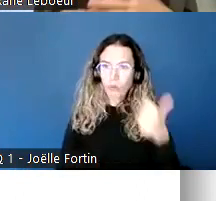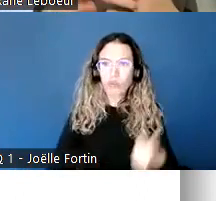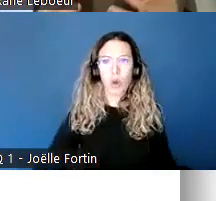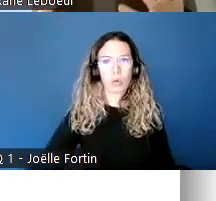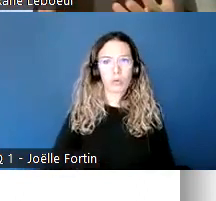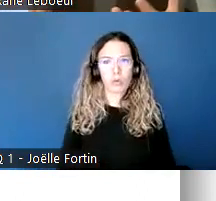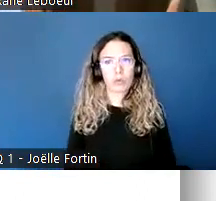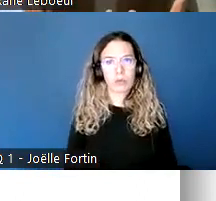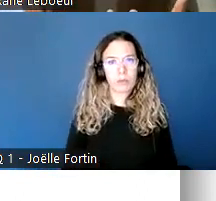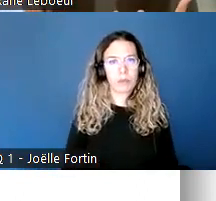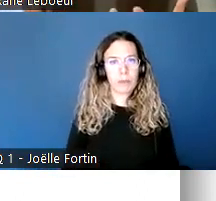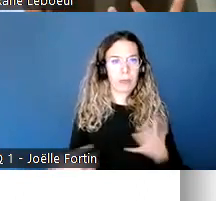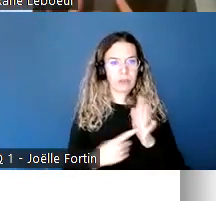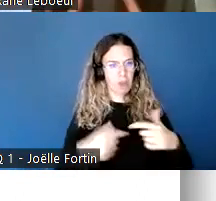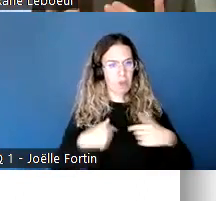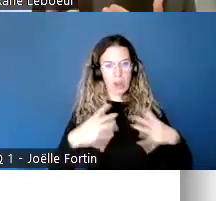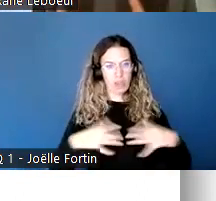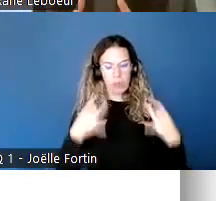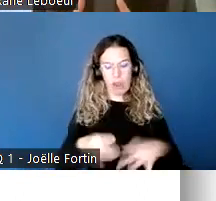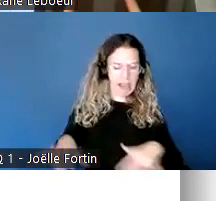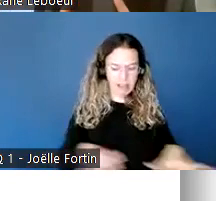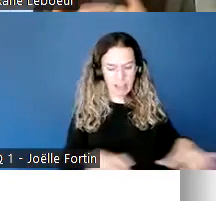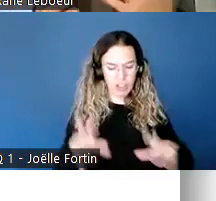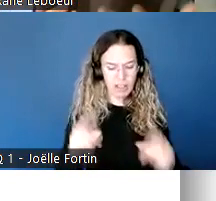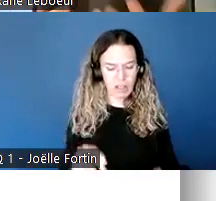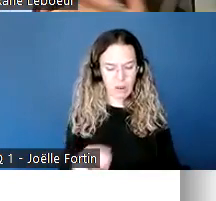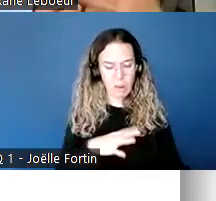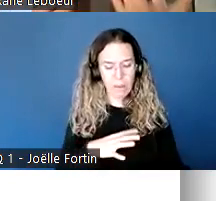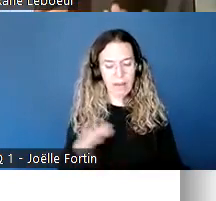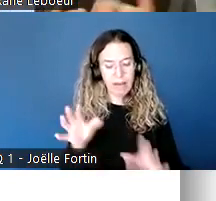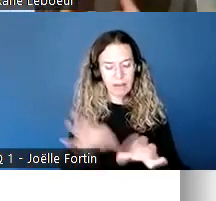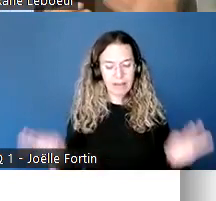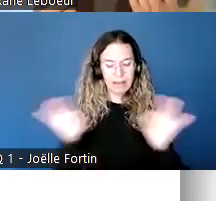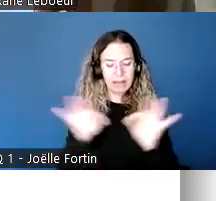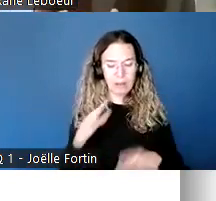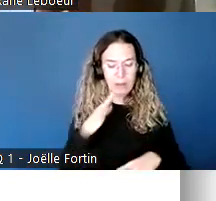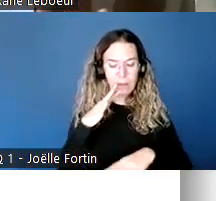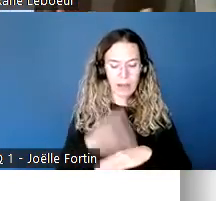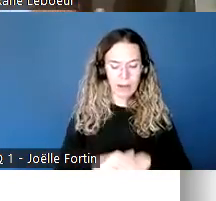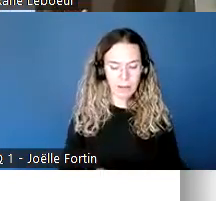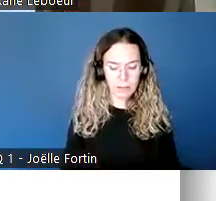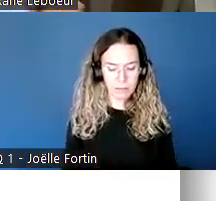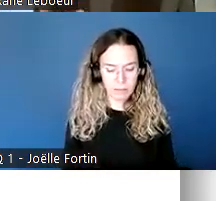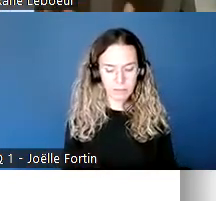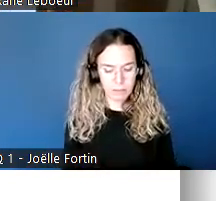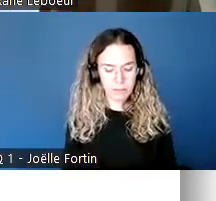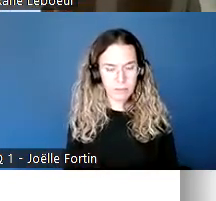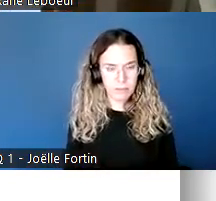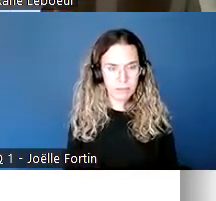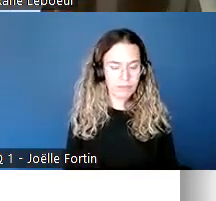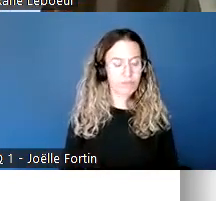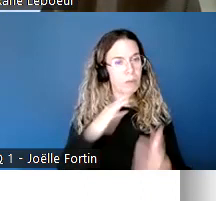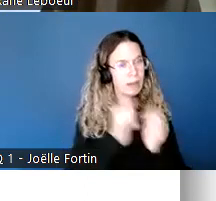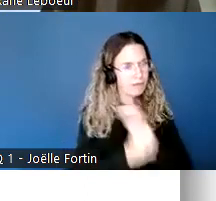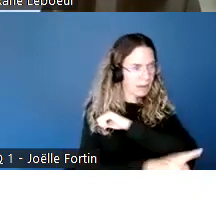gens qui nous disaient, ben moi, je ne suis pas à l'aise d'agir, mais clairement, c'est important d'aller en parler. Donc, troisième point, mais je vais aller en parler à quelqu'un de confiance, un employé, un